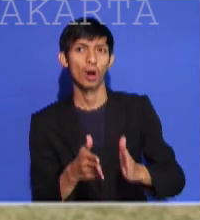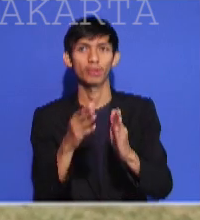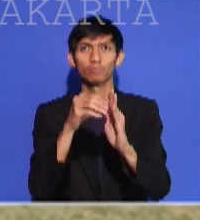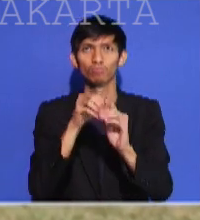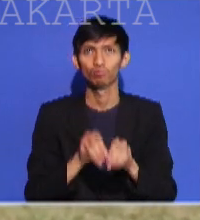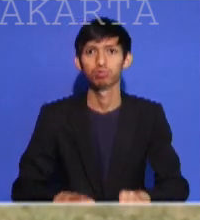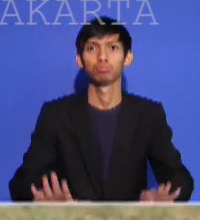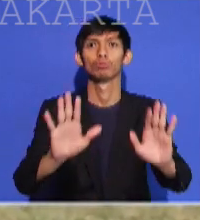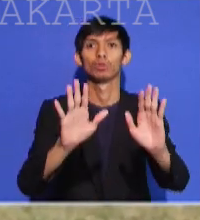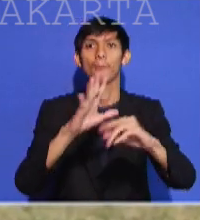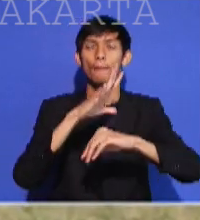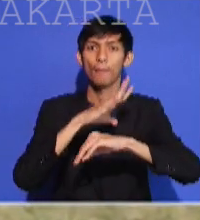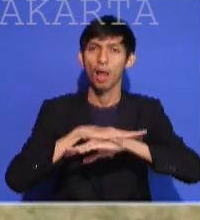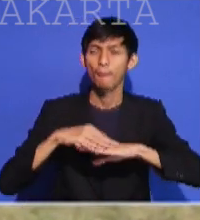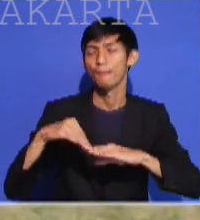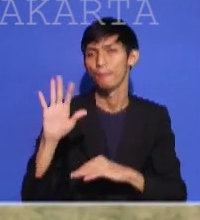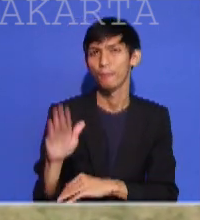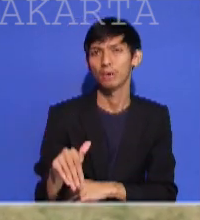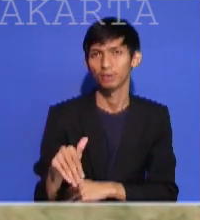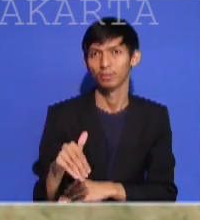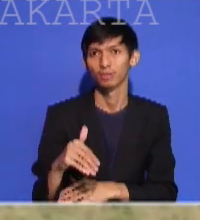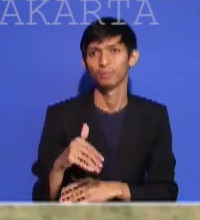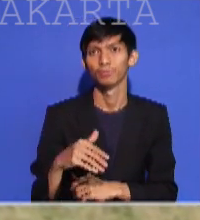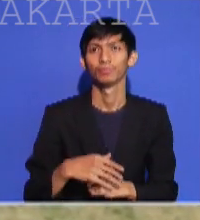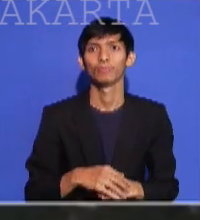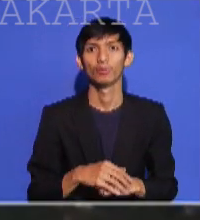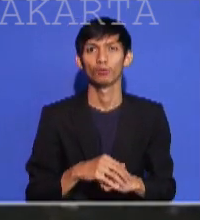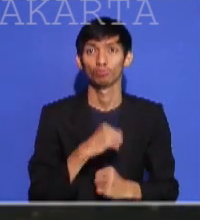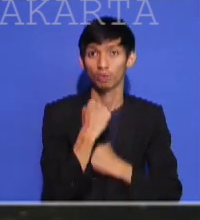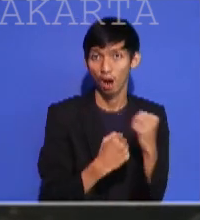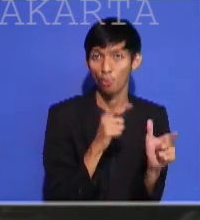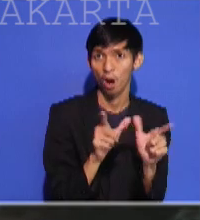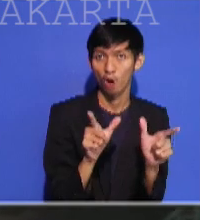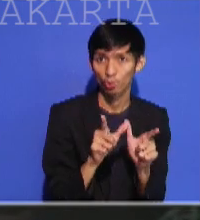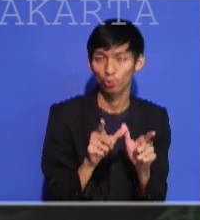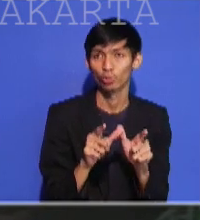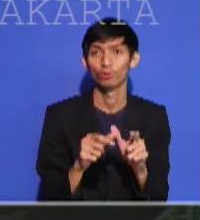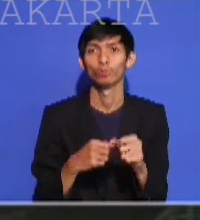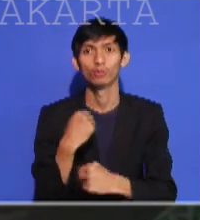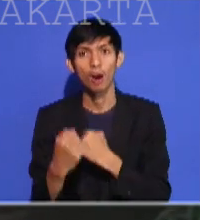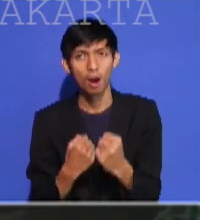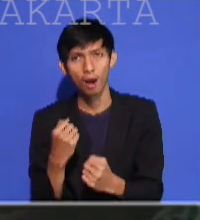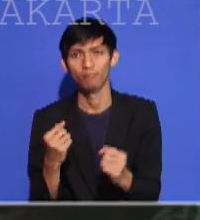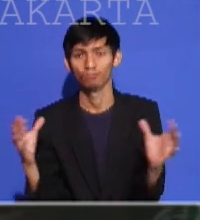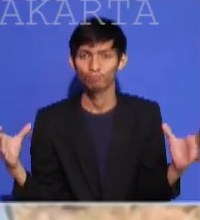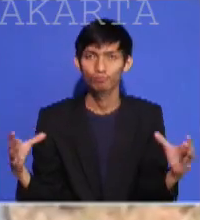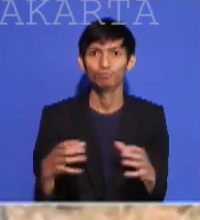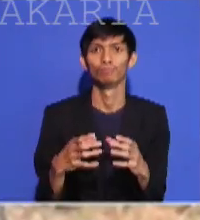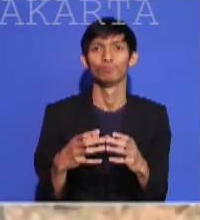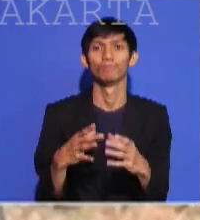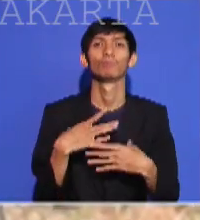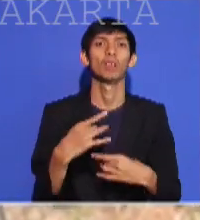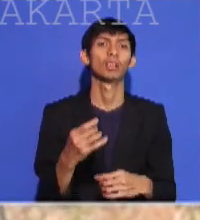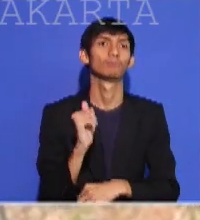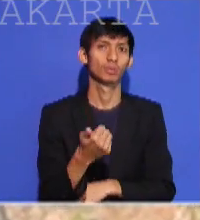ingkang asri. Tiyo Bloko sedaya gubuk menika ugi piyambakipun ingkang yasa kangge saged narik kerentekipun para wisatawan.